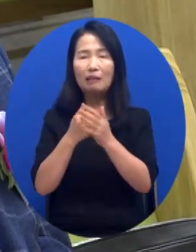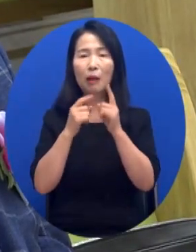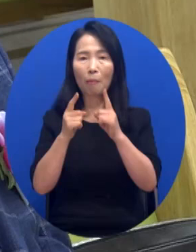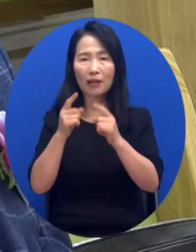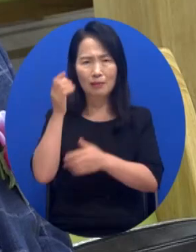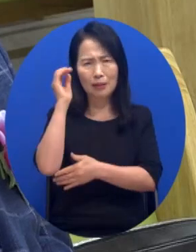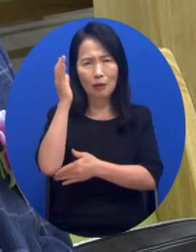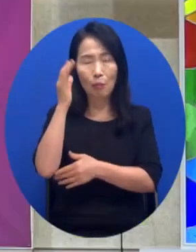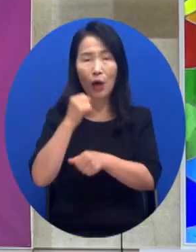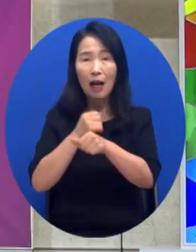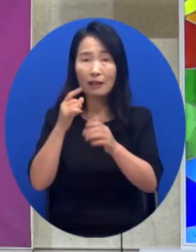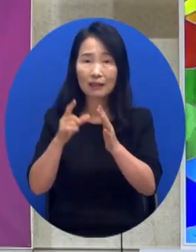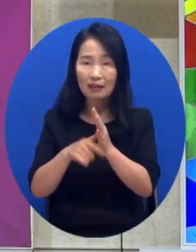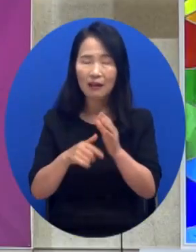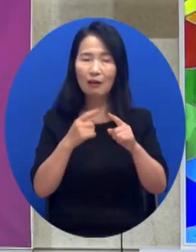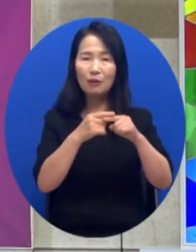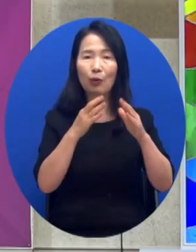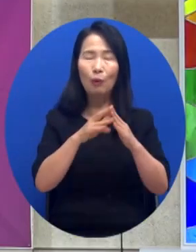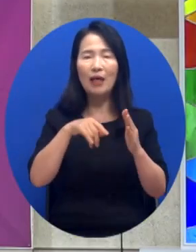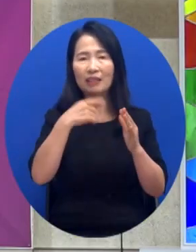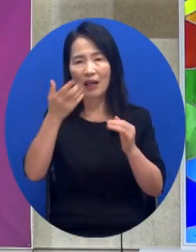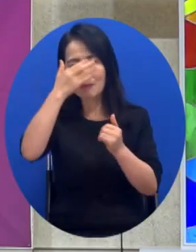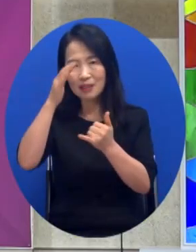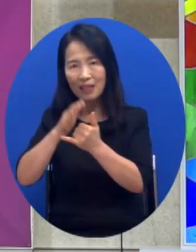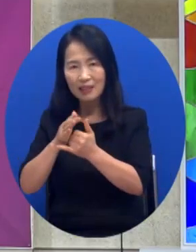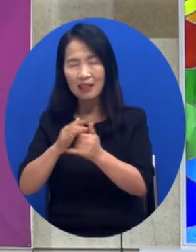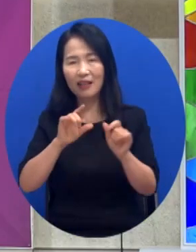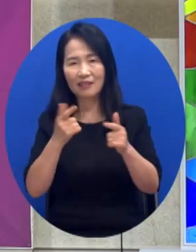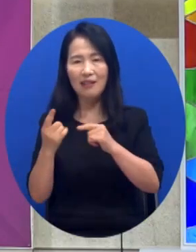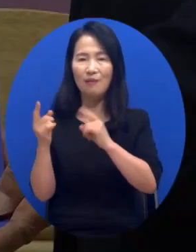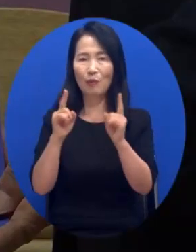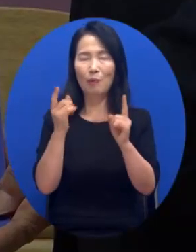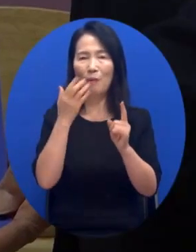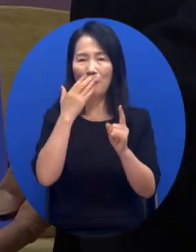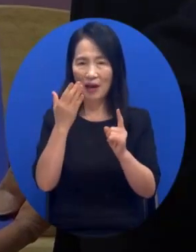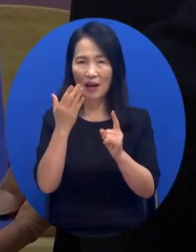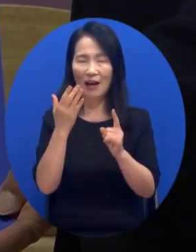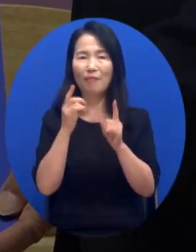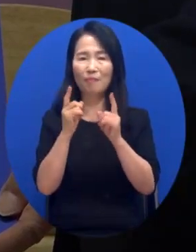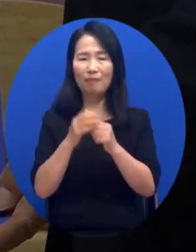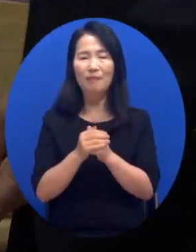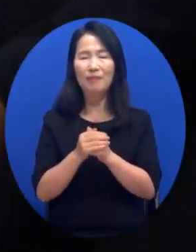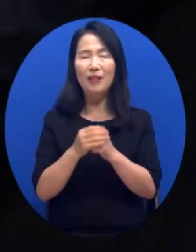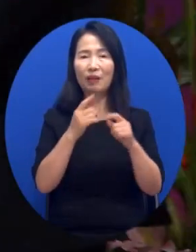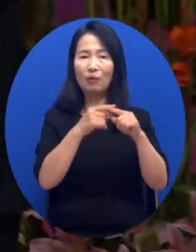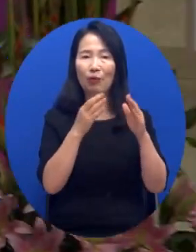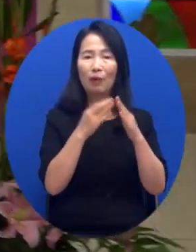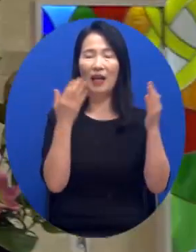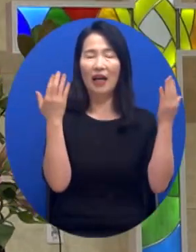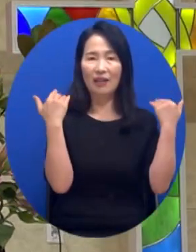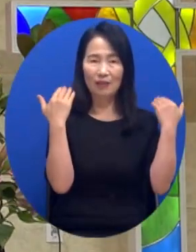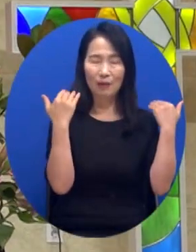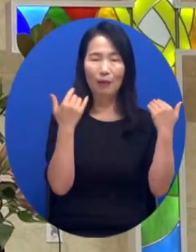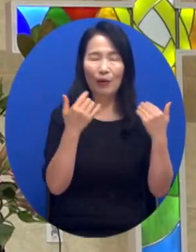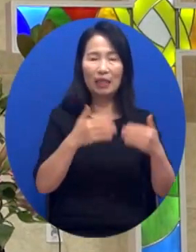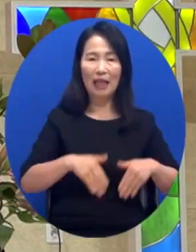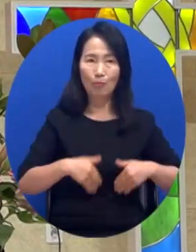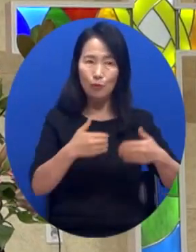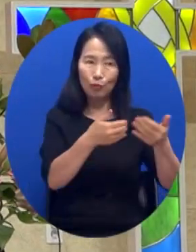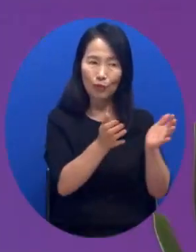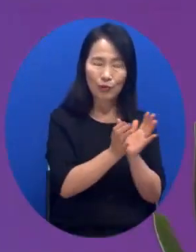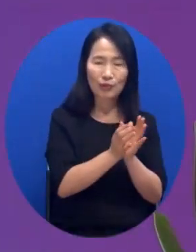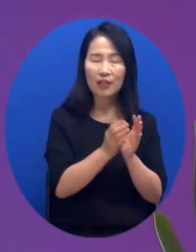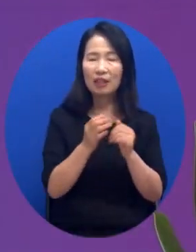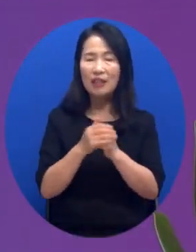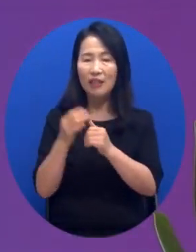때 교회와 다음 세대가 살아날 것이라고 전했습니다. 이어 교회학교 남부연회연합회는 비전교회를